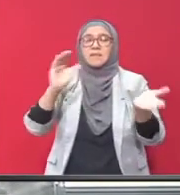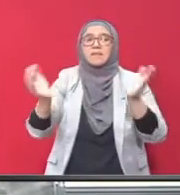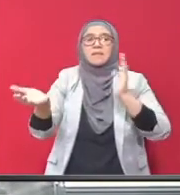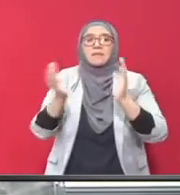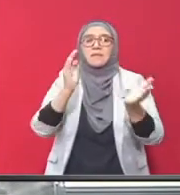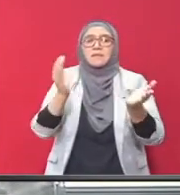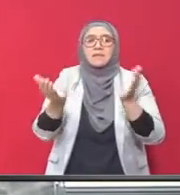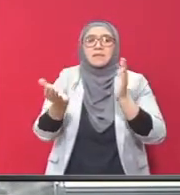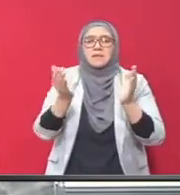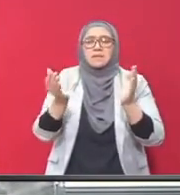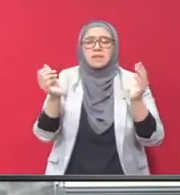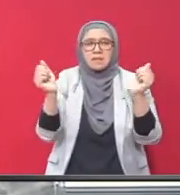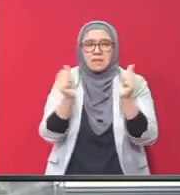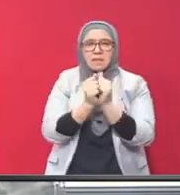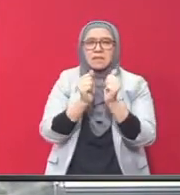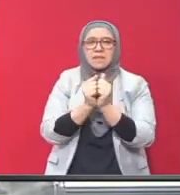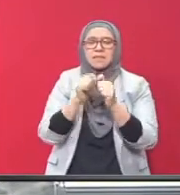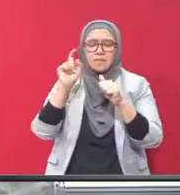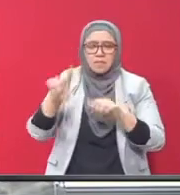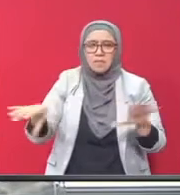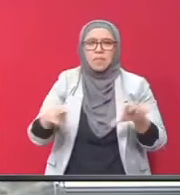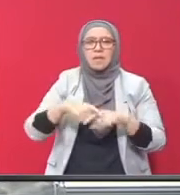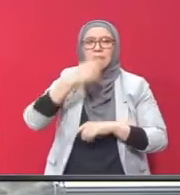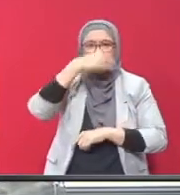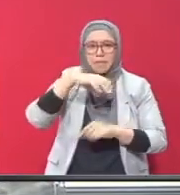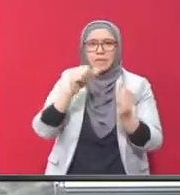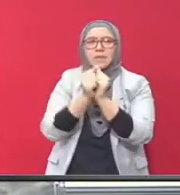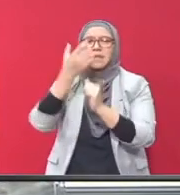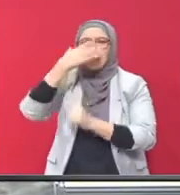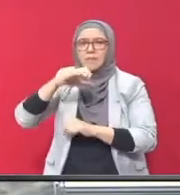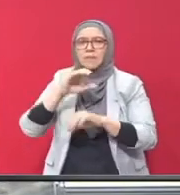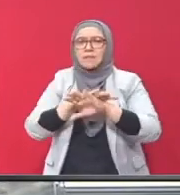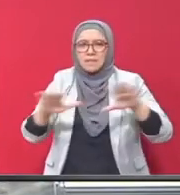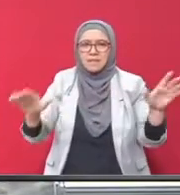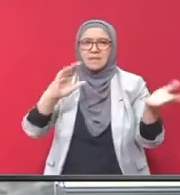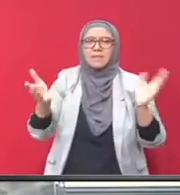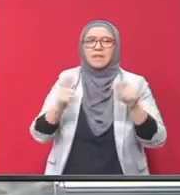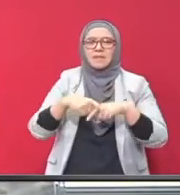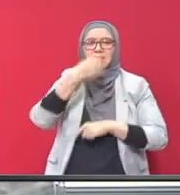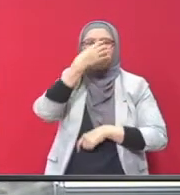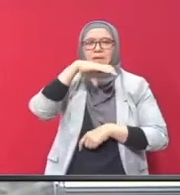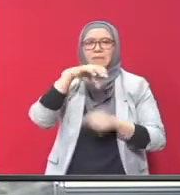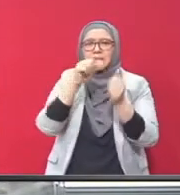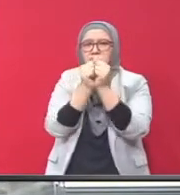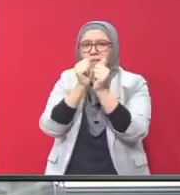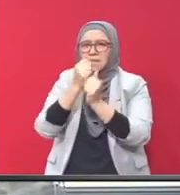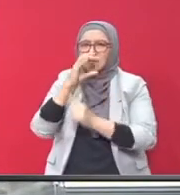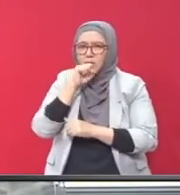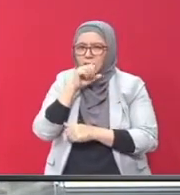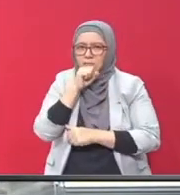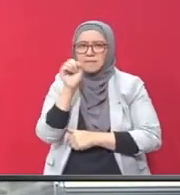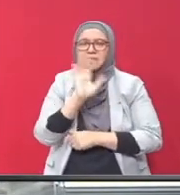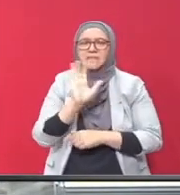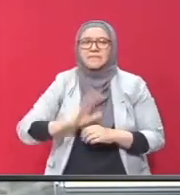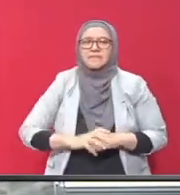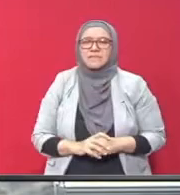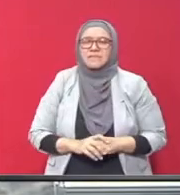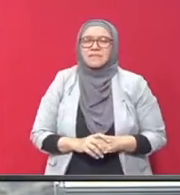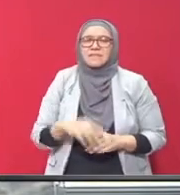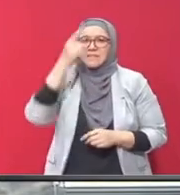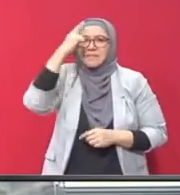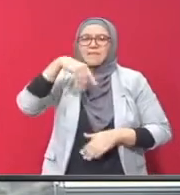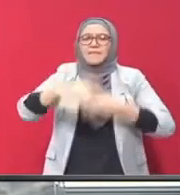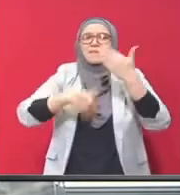kita kita Bella episode Apple kita dengan bagi banding exploding orange tapi di segi pelaksanaan oleh kerajaan Nesya